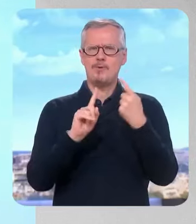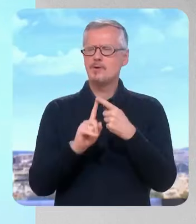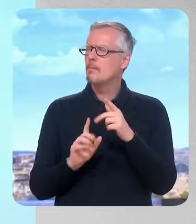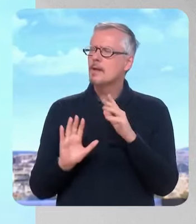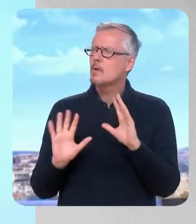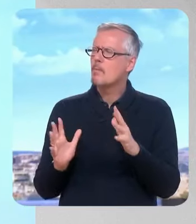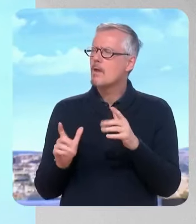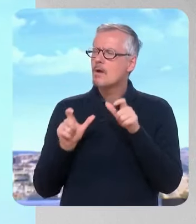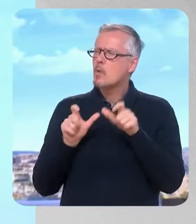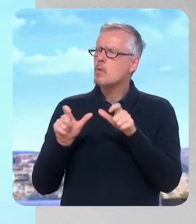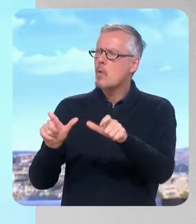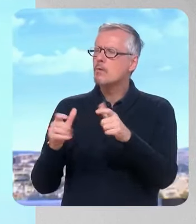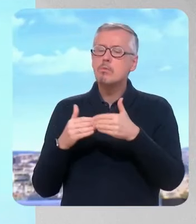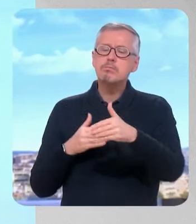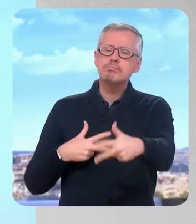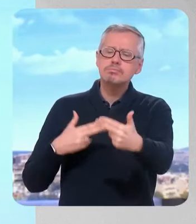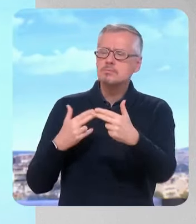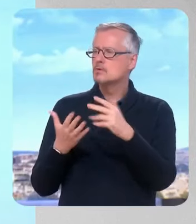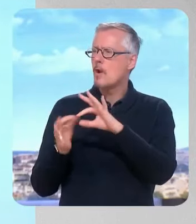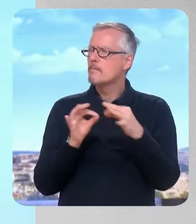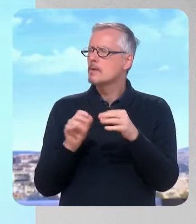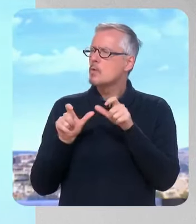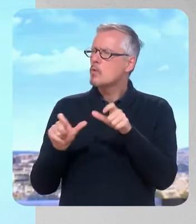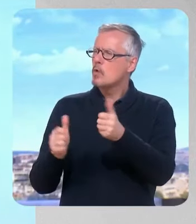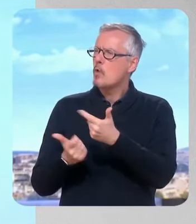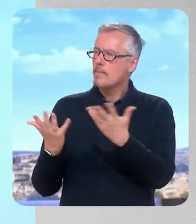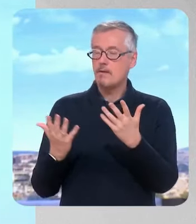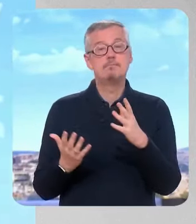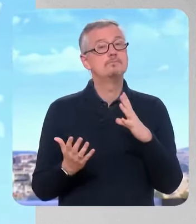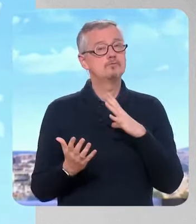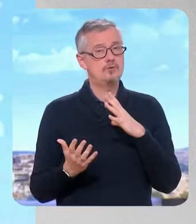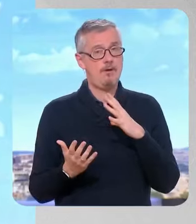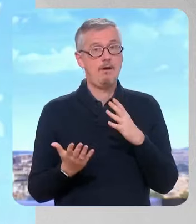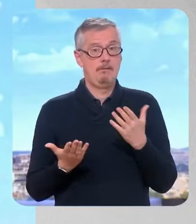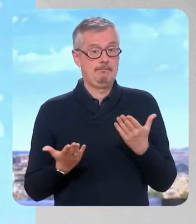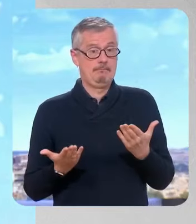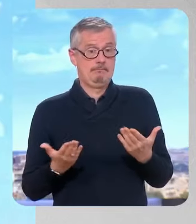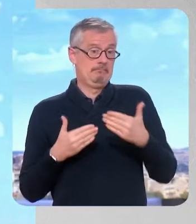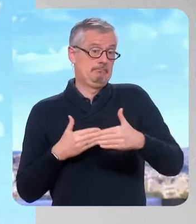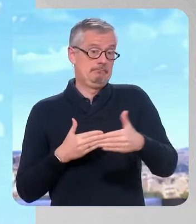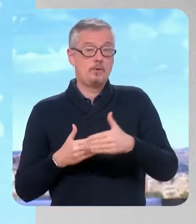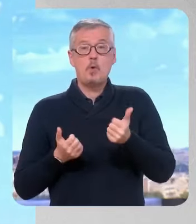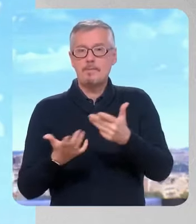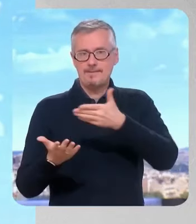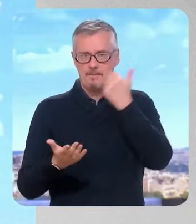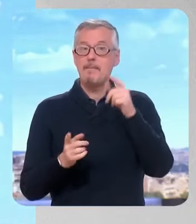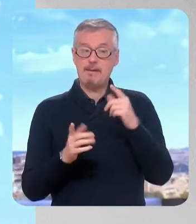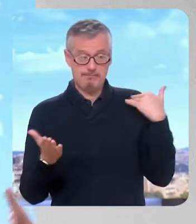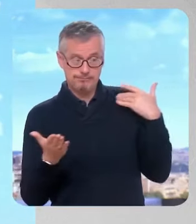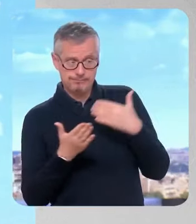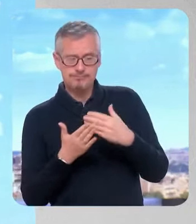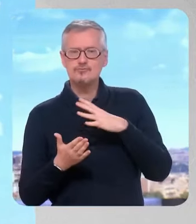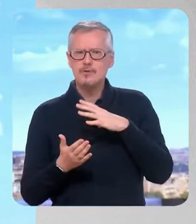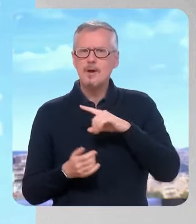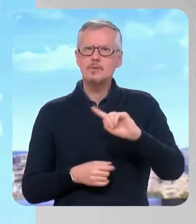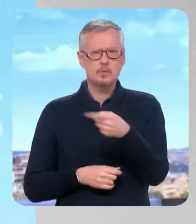contrôles vous comptez faire pendant cette période des Jeux Olympiques ? Alors ce que je peux vous dire, c'est ce qu'on a déjà fait parce qu'on commence déjà à contrôler parce qu'il y les sites, je disais, puis il a aux abords.